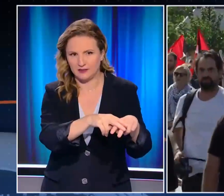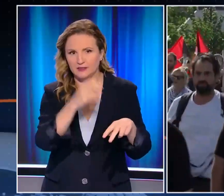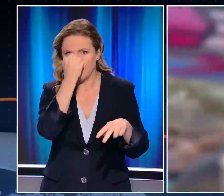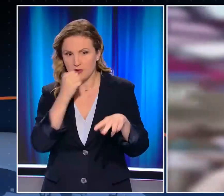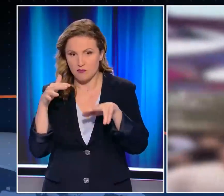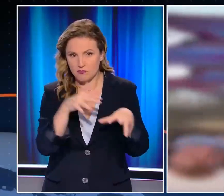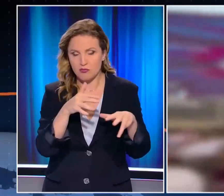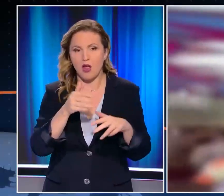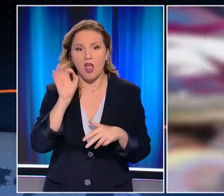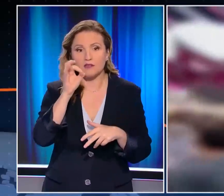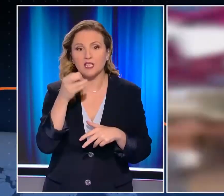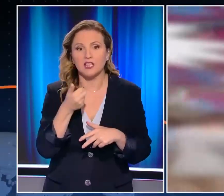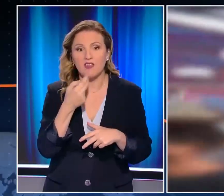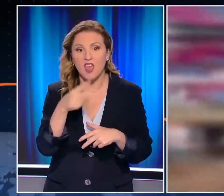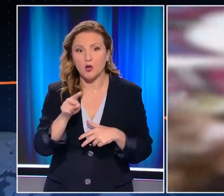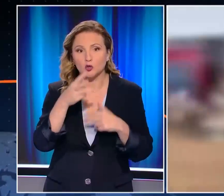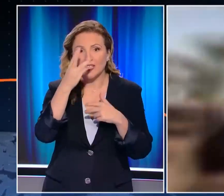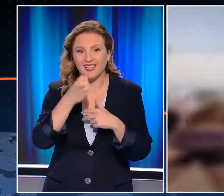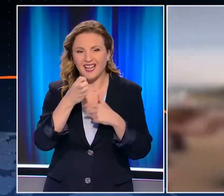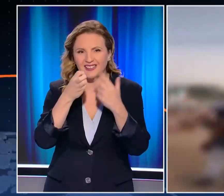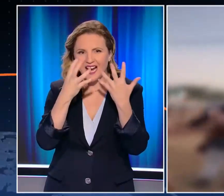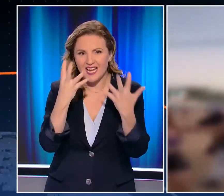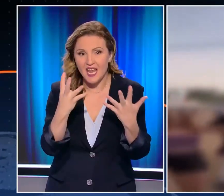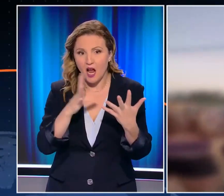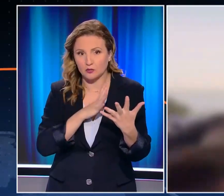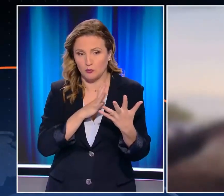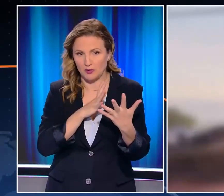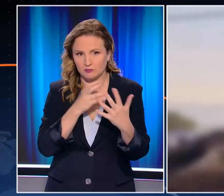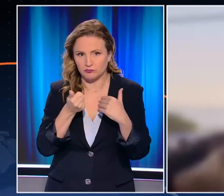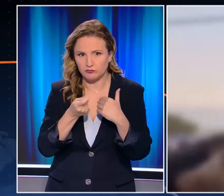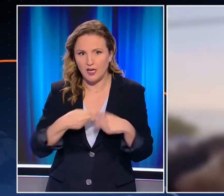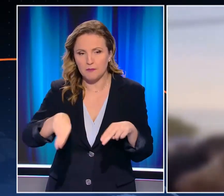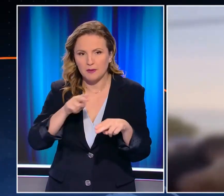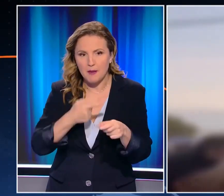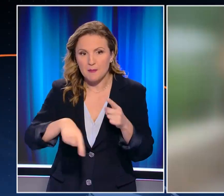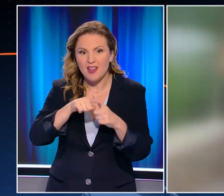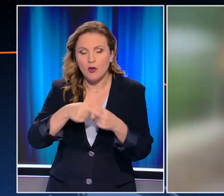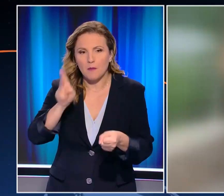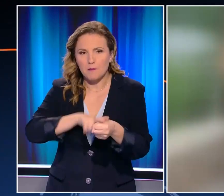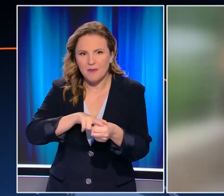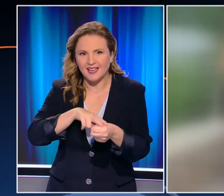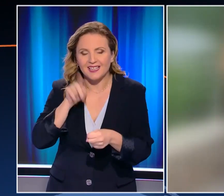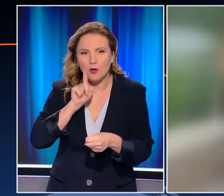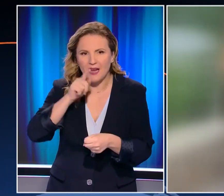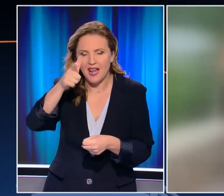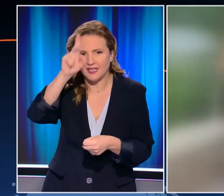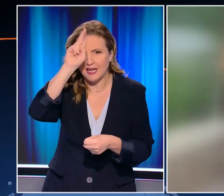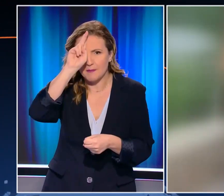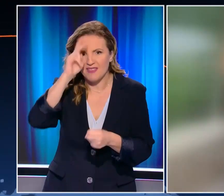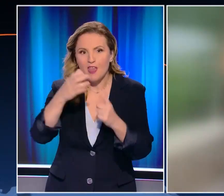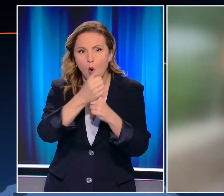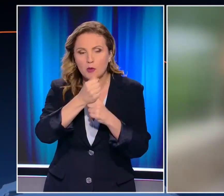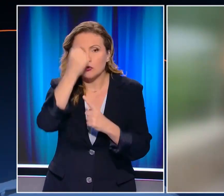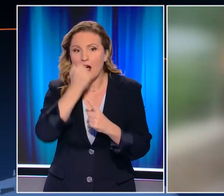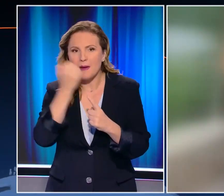έδαφος ανήλθε στους 239. Παράλληλα, νεκρή εντοπίστηκε η Γερμανίδα όμηρος Σάνι Λουκ, που